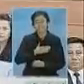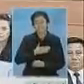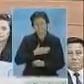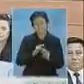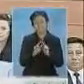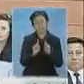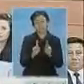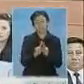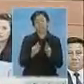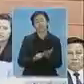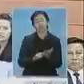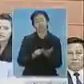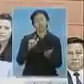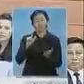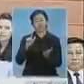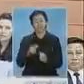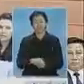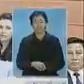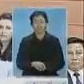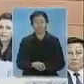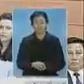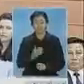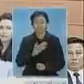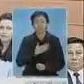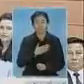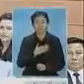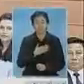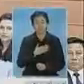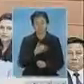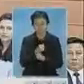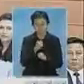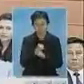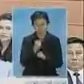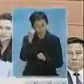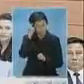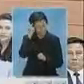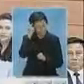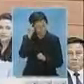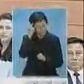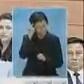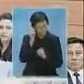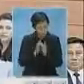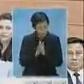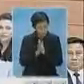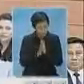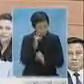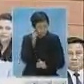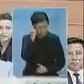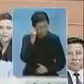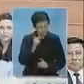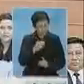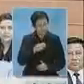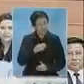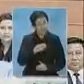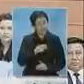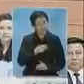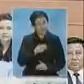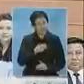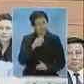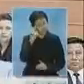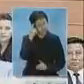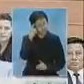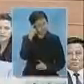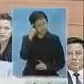ออกทั้งที่เข้าไปนั่งมุ่งหวังตั้งใจอย่างเต็ม